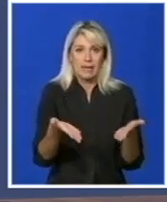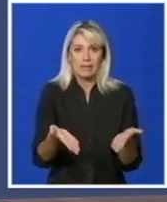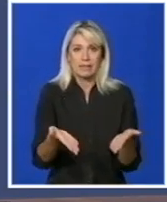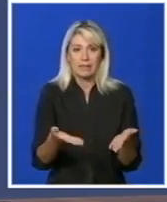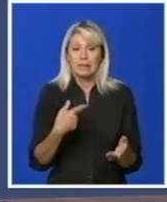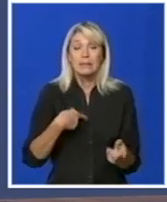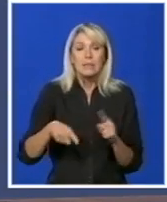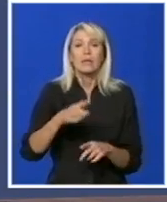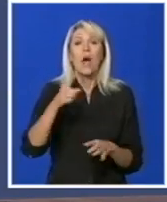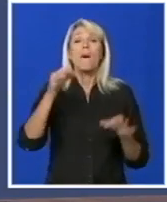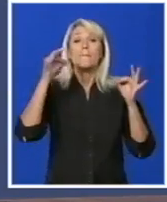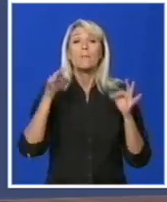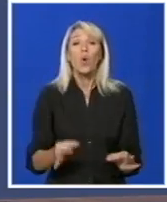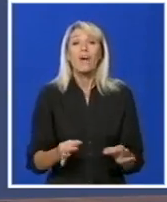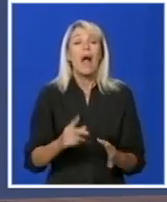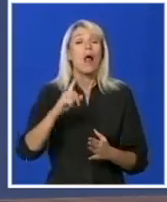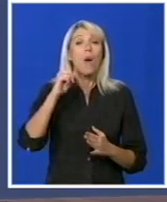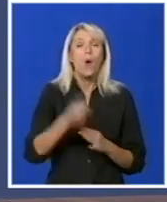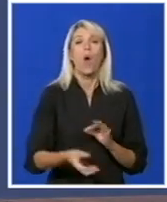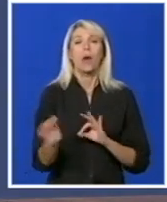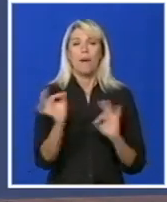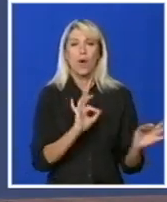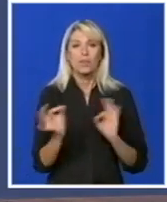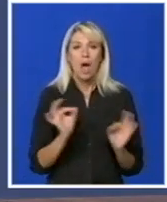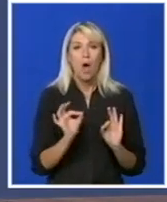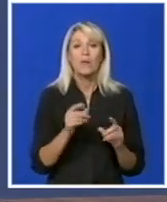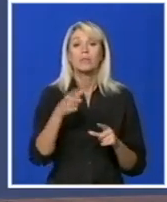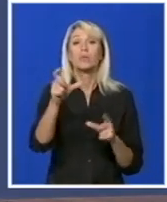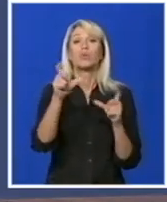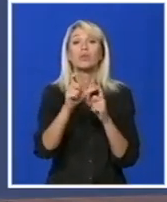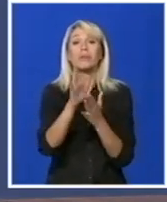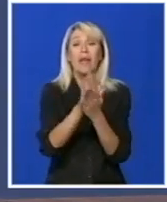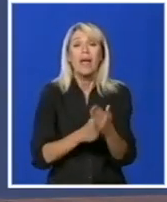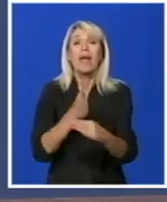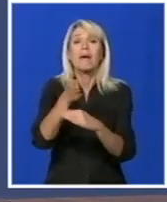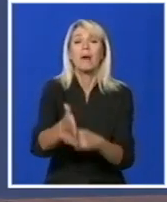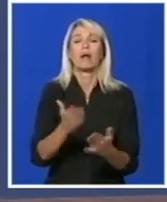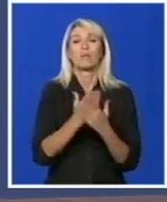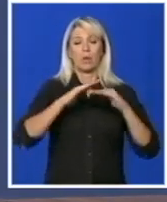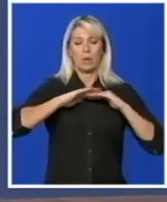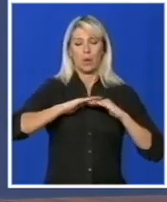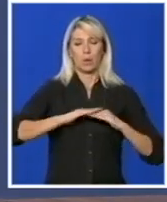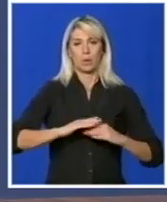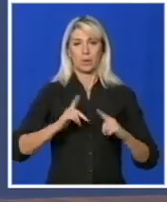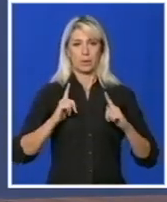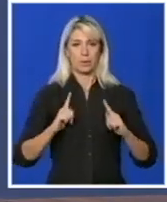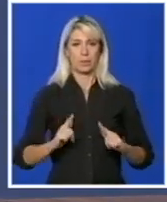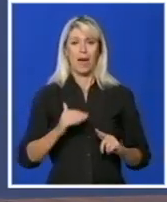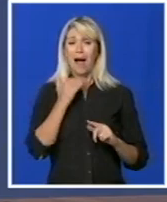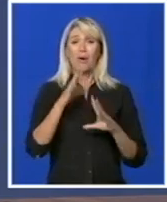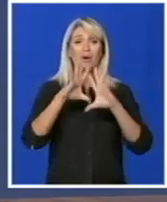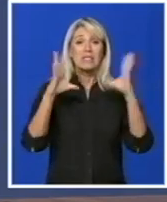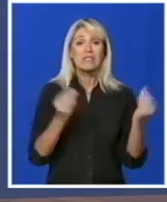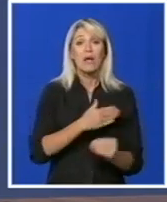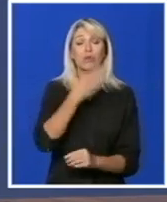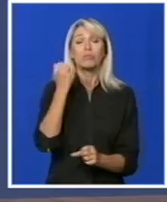moramo, bukvalno tako da kažem, da obezbedimo da možemo u septembar da uđemo mnogo mirnije. Ako to sve uspemo da uradimo, može